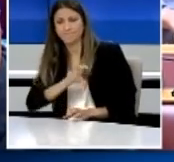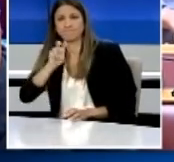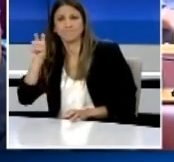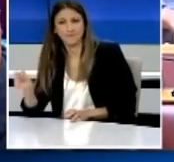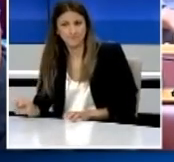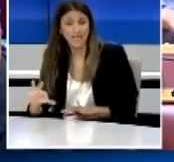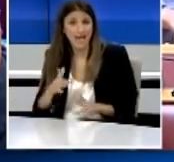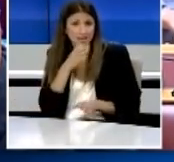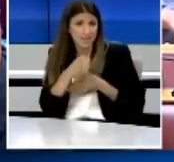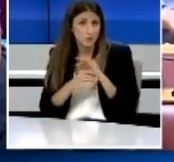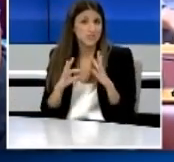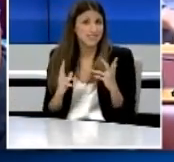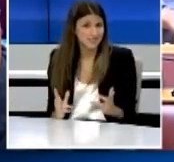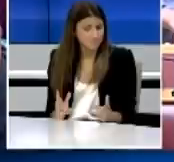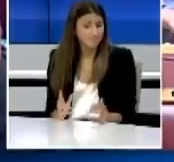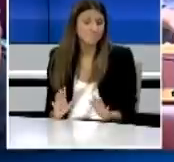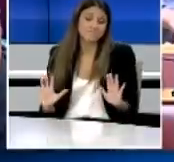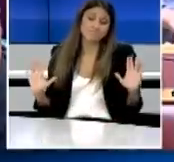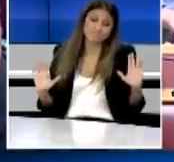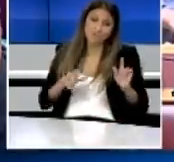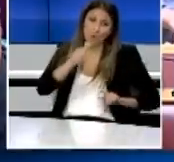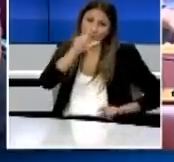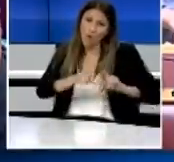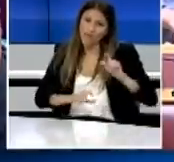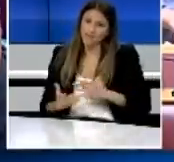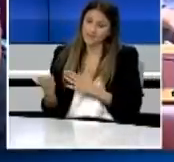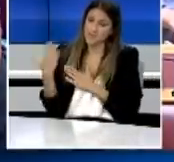ότι ο καθής και οι επιλογές του σε αυτή τη ζωή